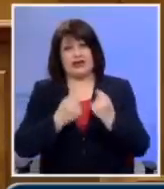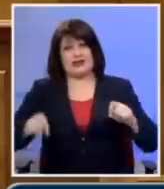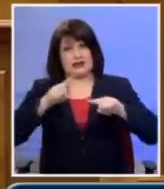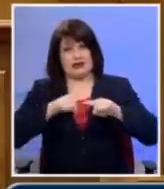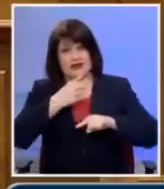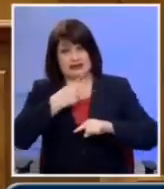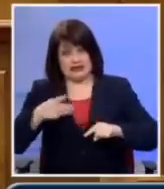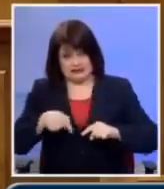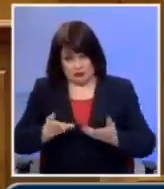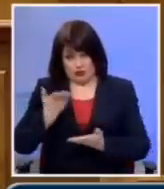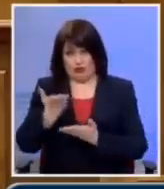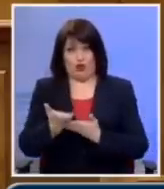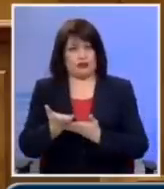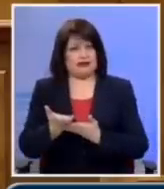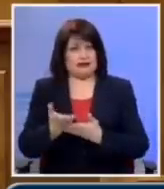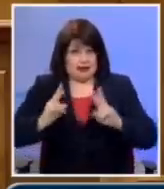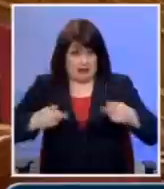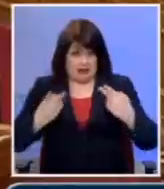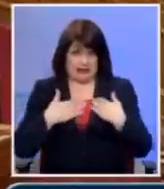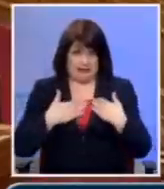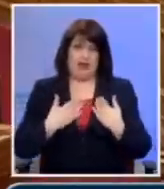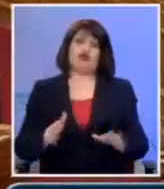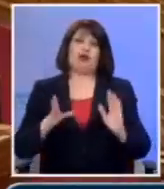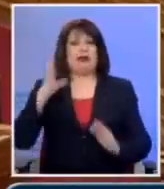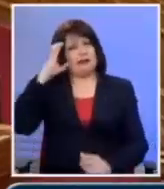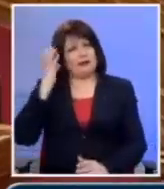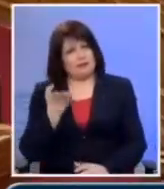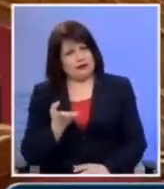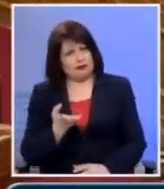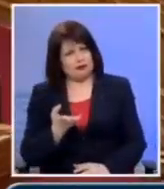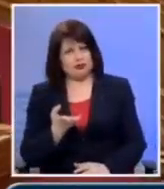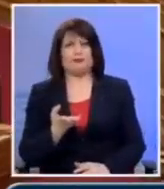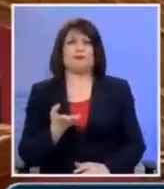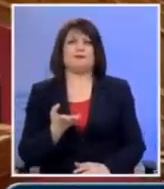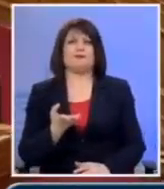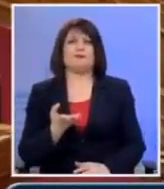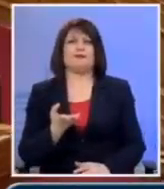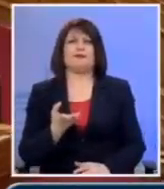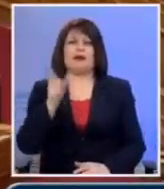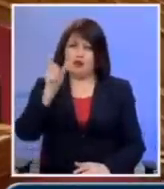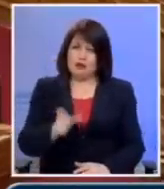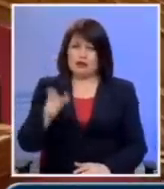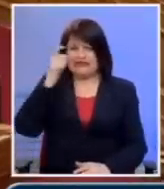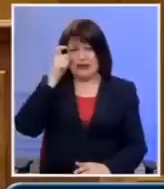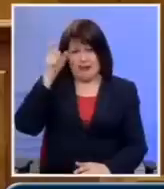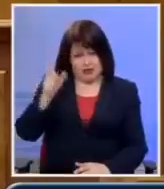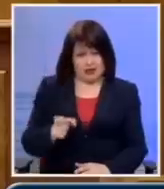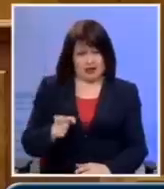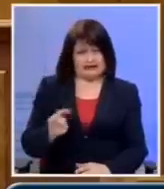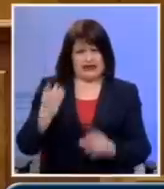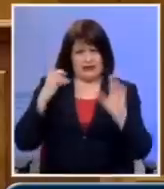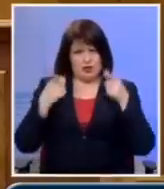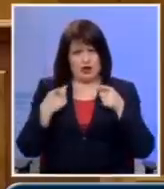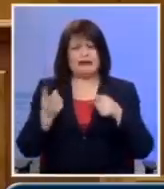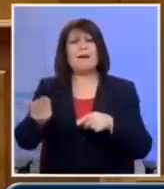που καταθέτουμε σήμερα αυτή την πρόταση. Να σας θυμίσω ότι ο ίδιος ο κύριος Σαμαράς, που πριν